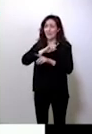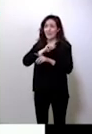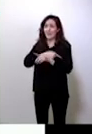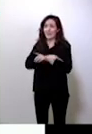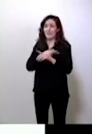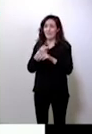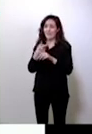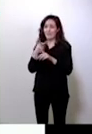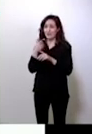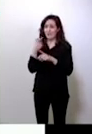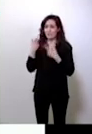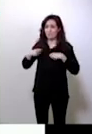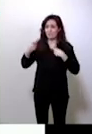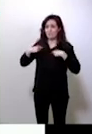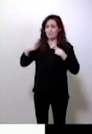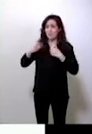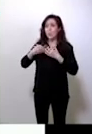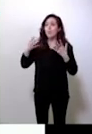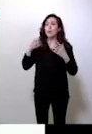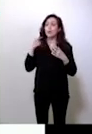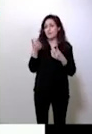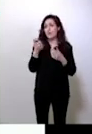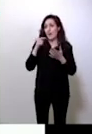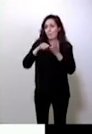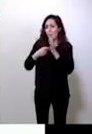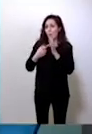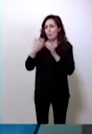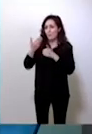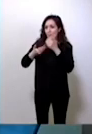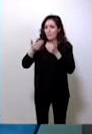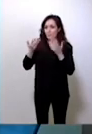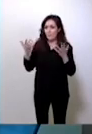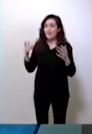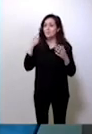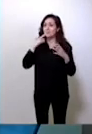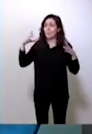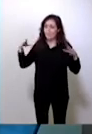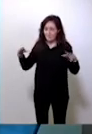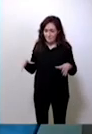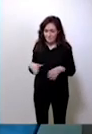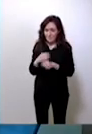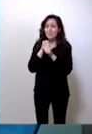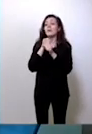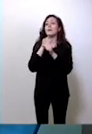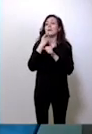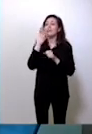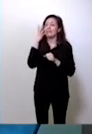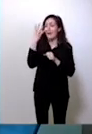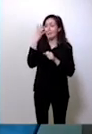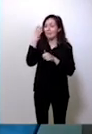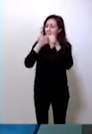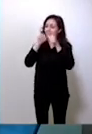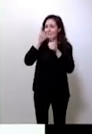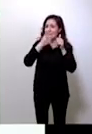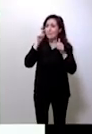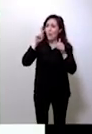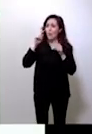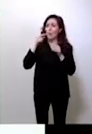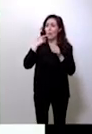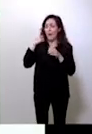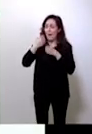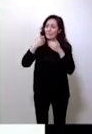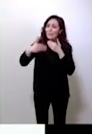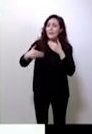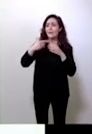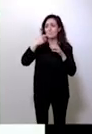pistes de travail et de progression. En synthèse, on a 4 grands défis qu'il faut qu'on arrive à relever au cours des prochaines années. C'est